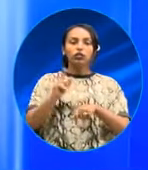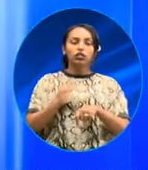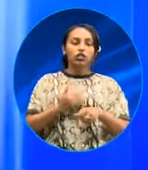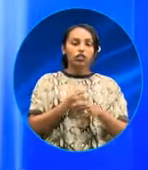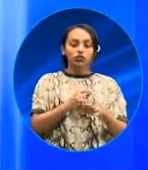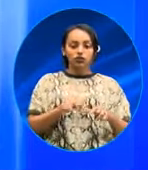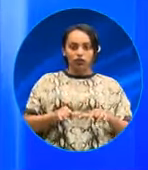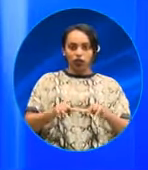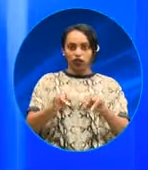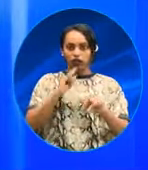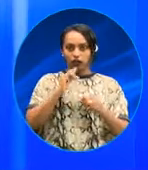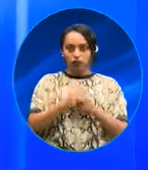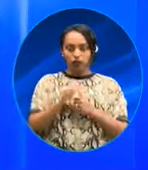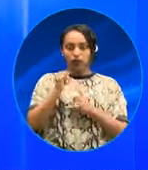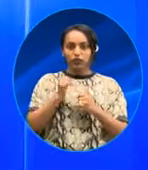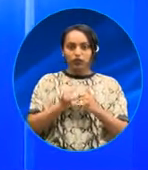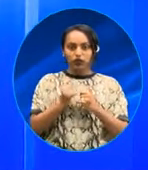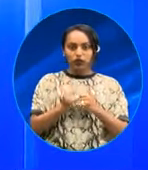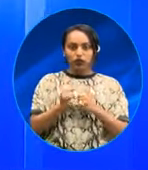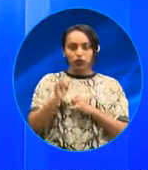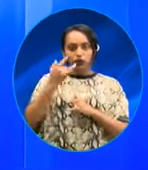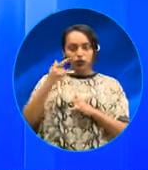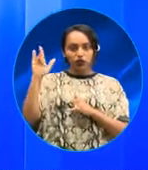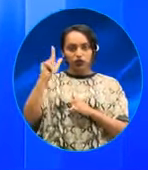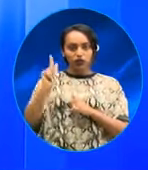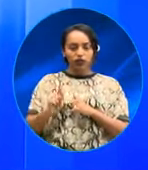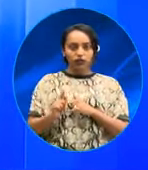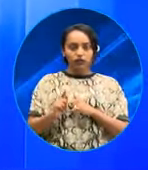የሰዓቱ ዜናችን እንደቀጠለ ነው። በመጨረሻም የውጭ ዜና